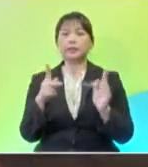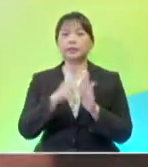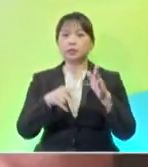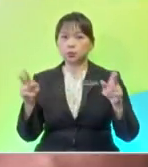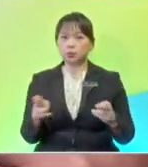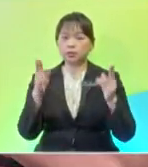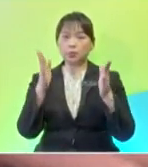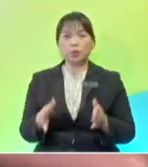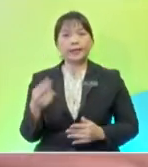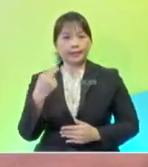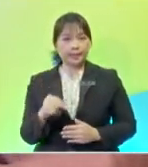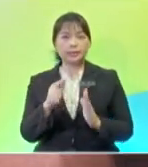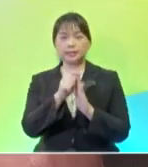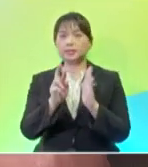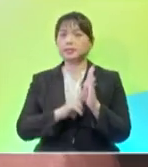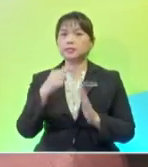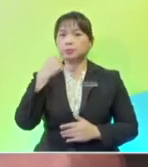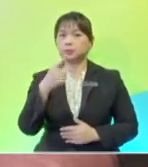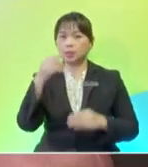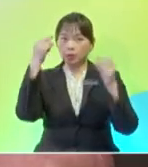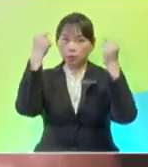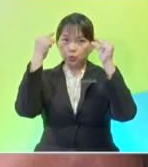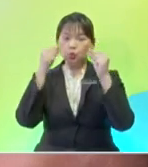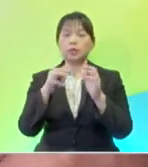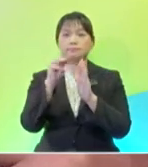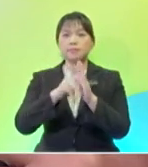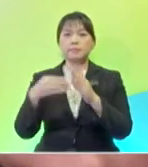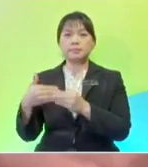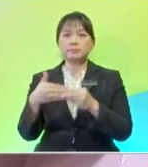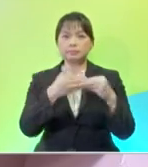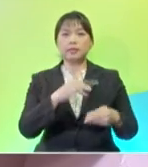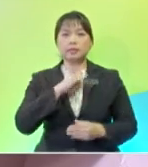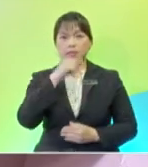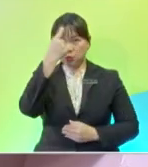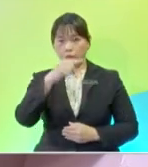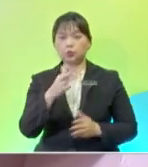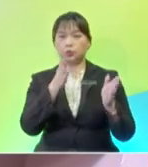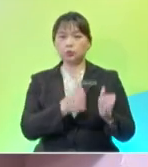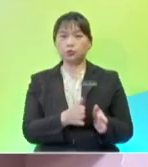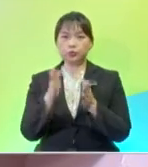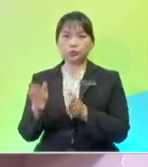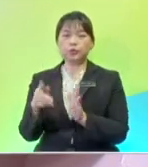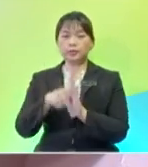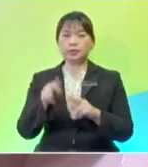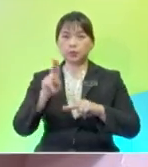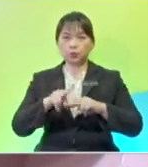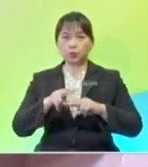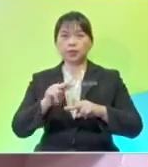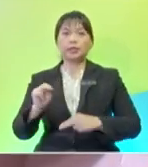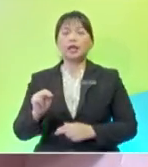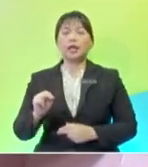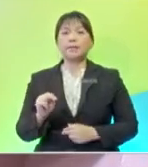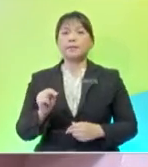Oke guru membimbing saya untuk menyusun kedudukan bahan-bahan